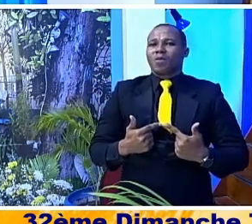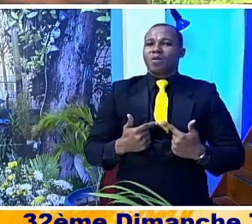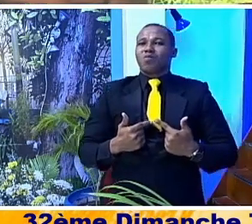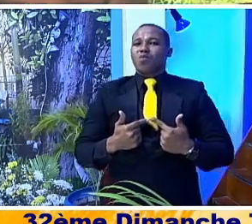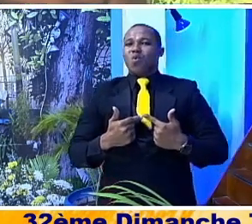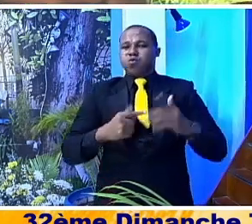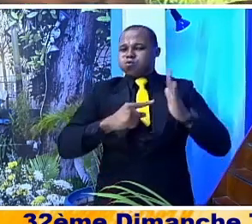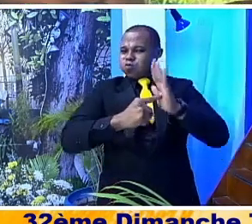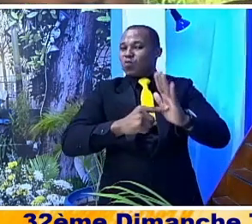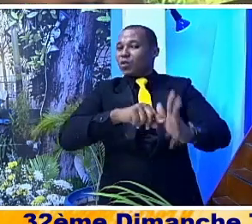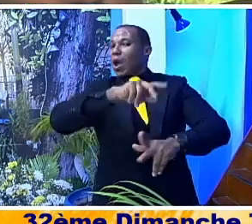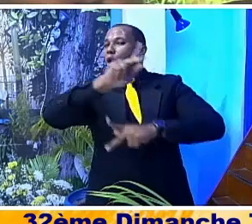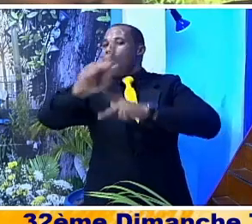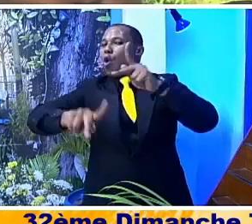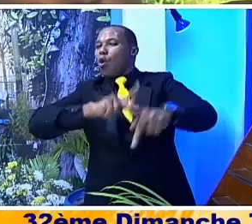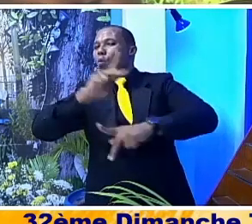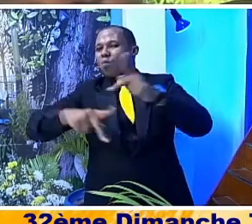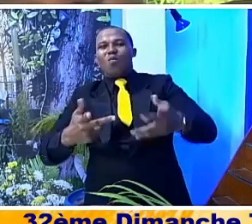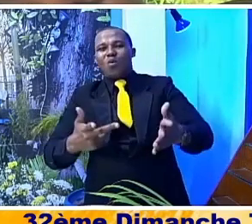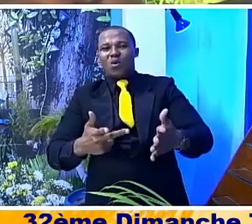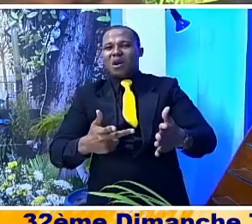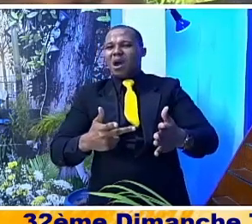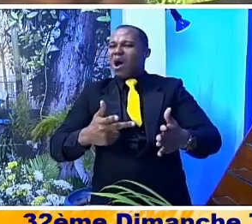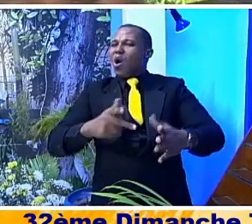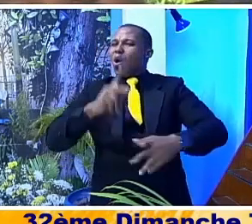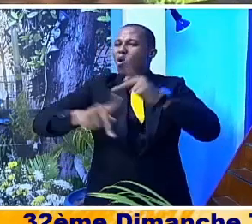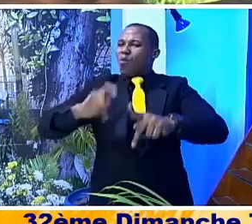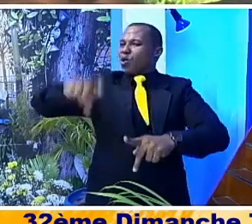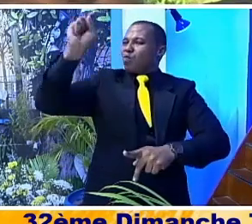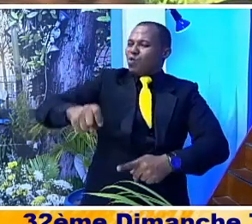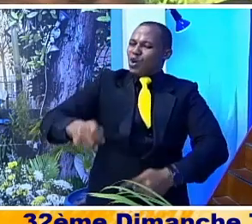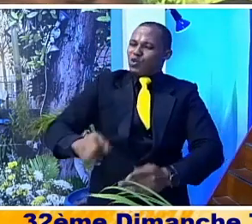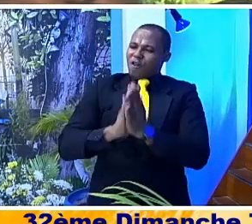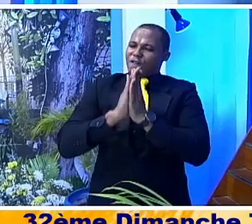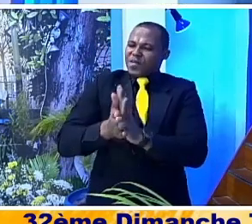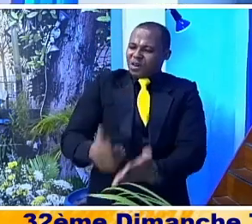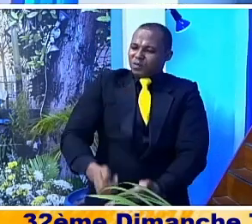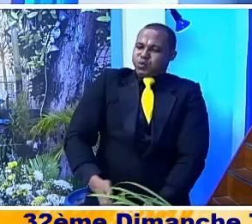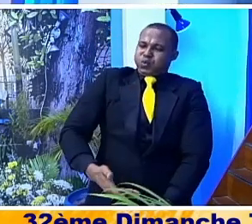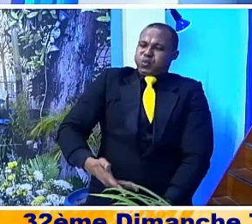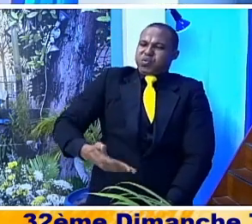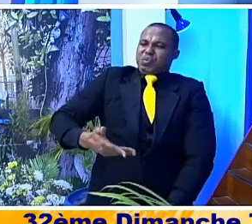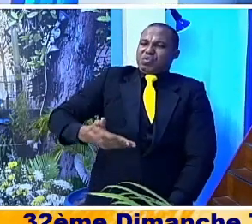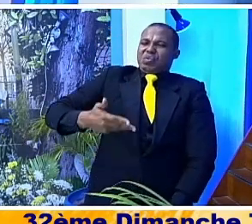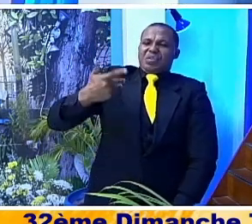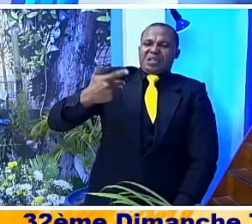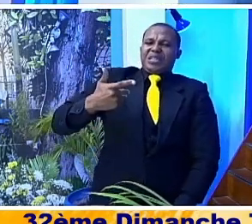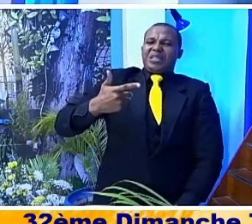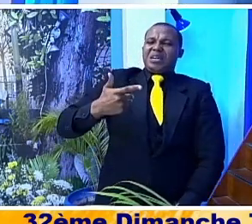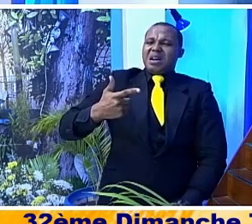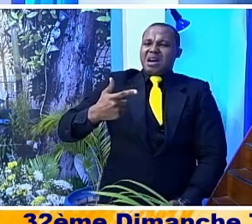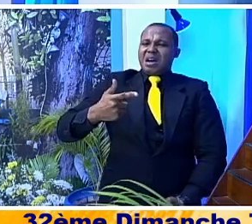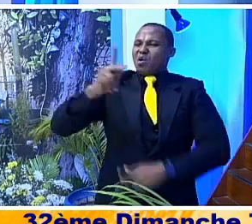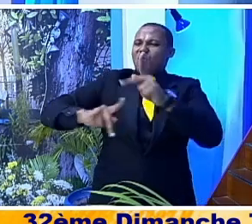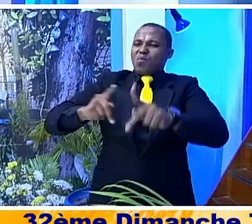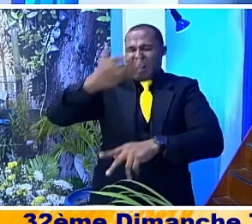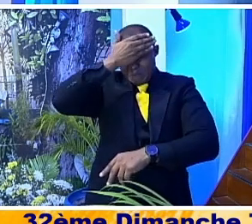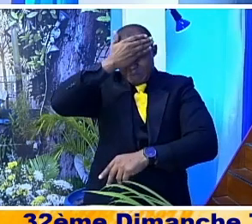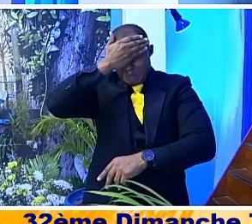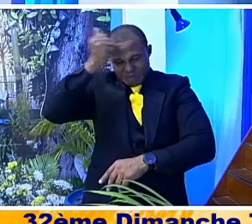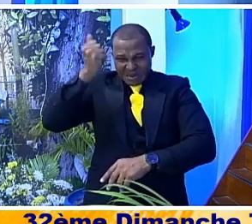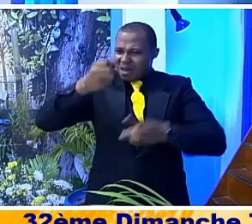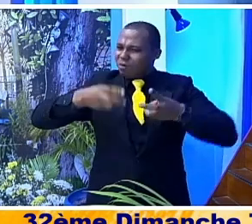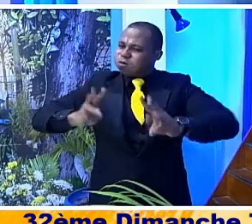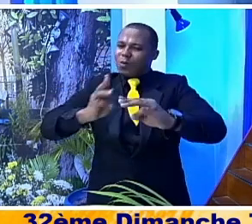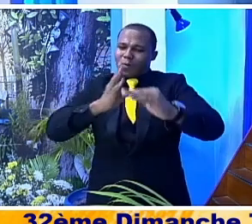En pile monde besoin riche pour être capable faire monde ouais seulement. Monde non blier chemin humilité, chemin simplicité capable